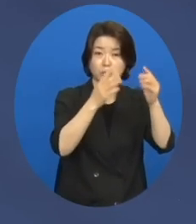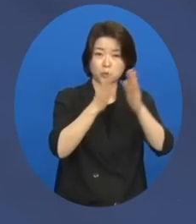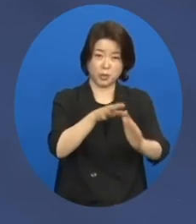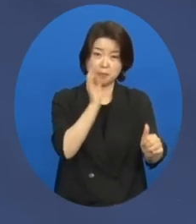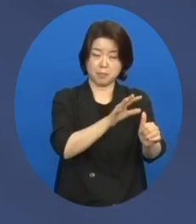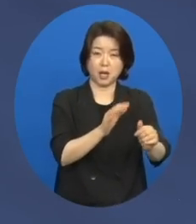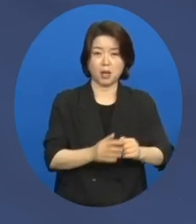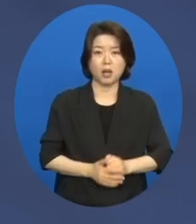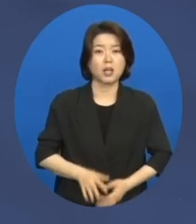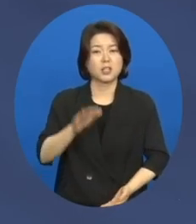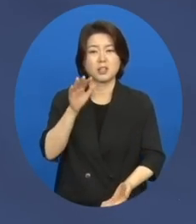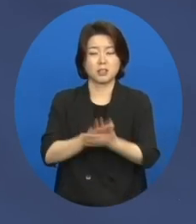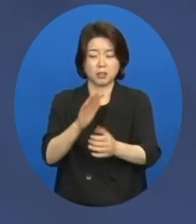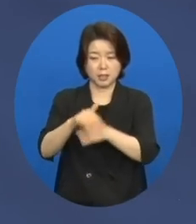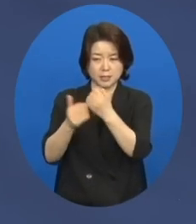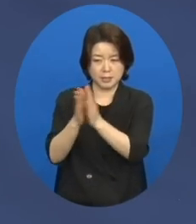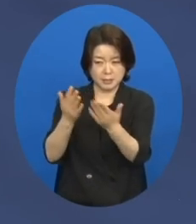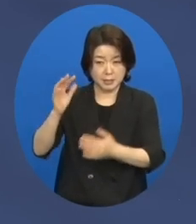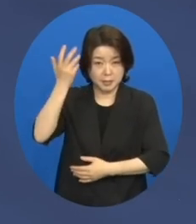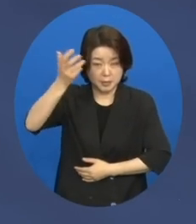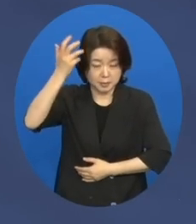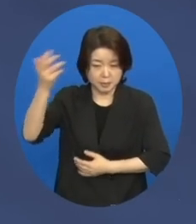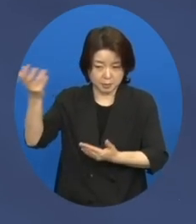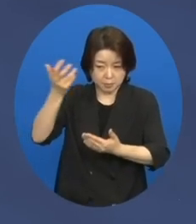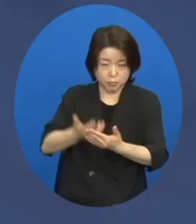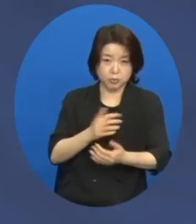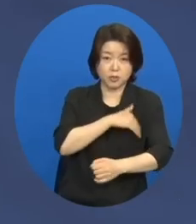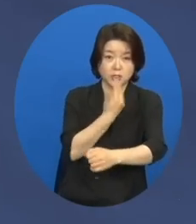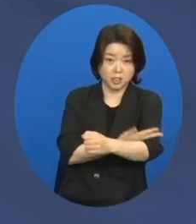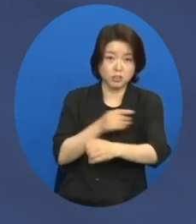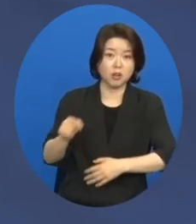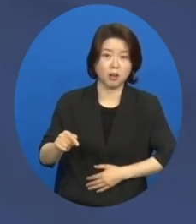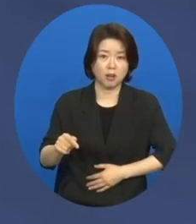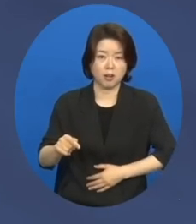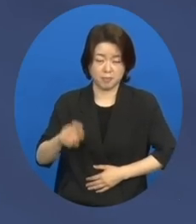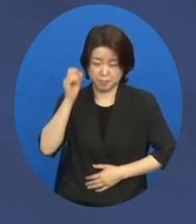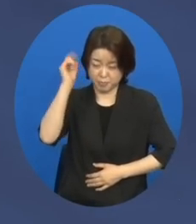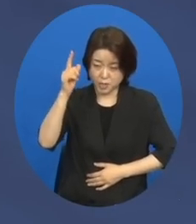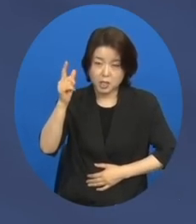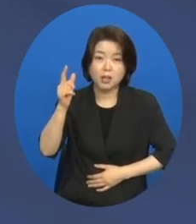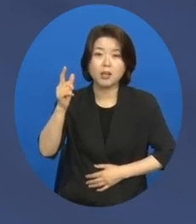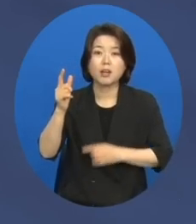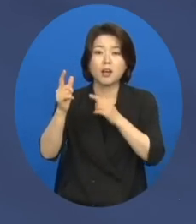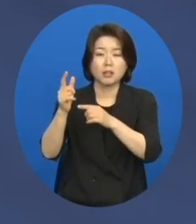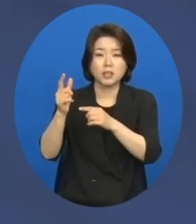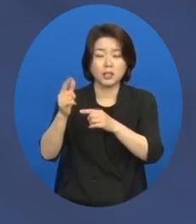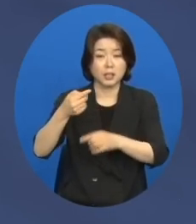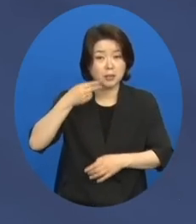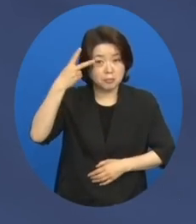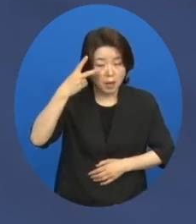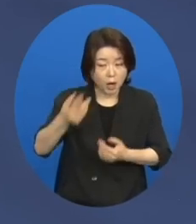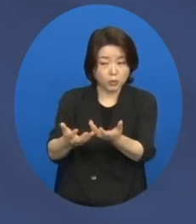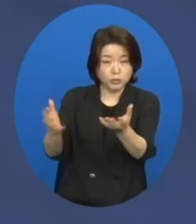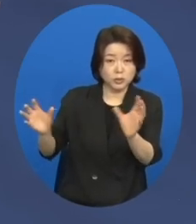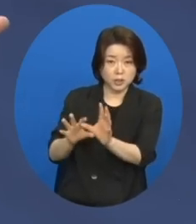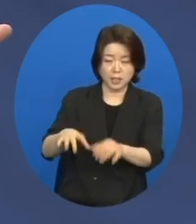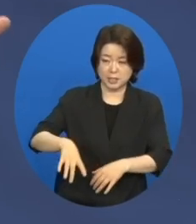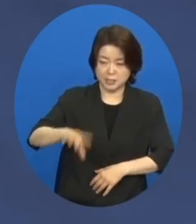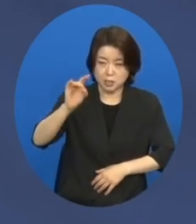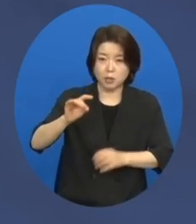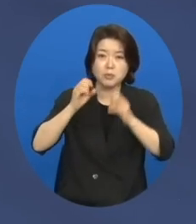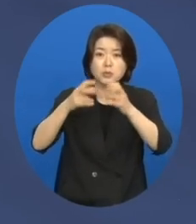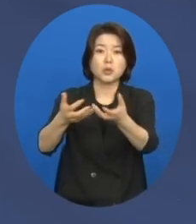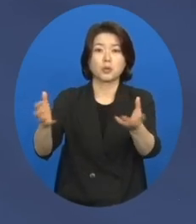뜨겁게 하나님의 성령의 기적적인 능력과 그리고 이 뛰어난 탁월한 이 바울 일행이 초기